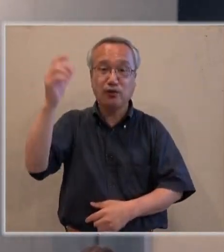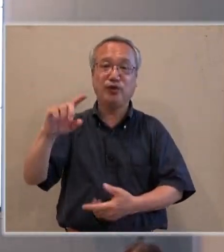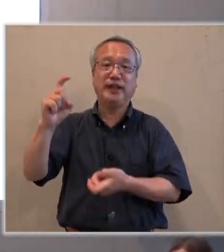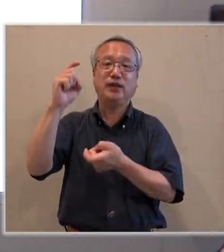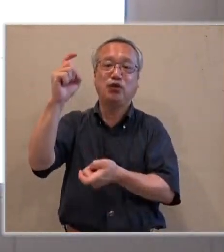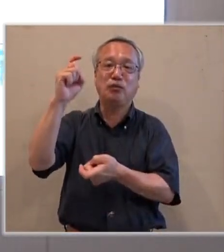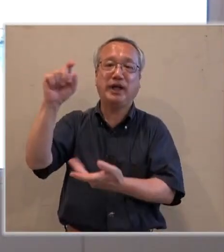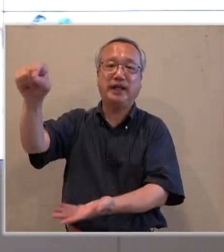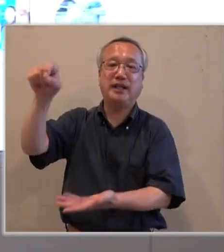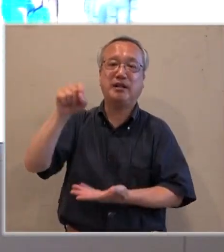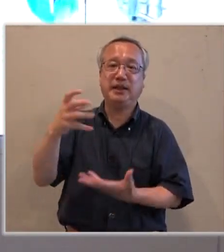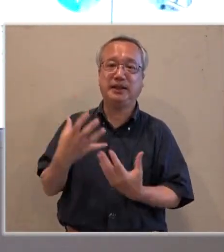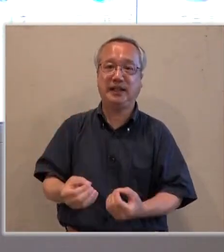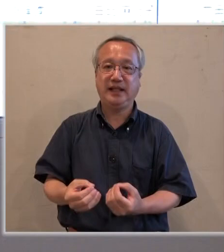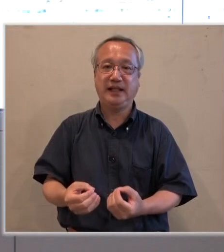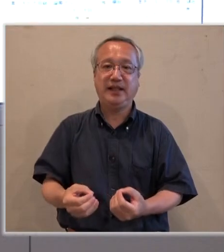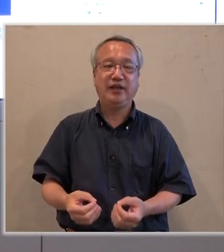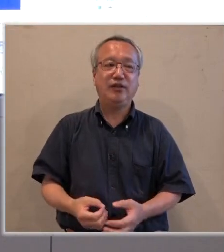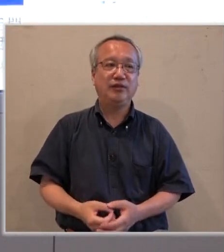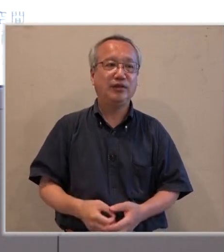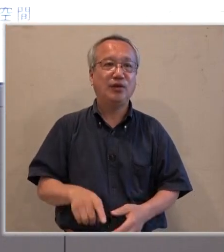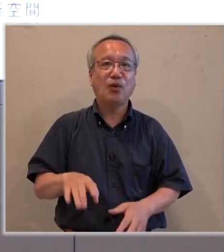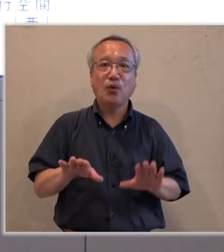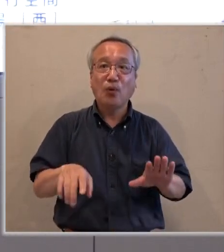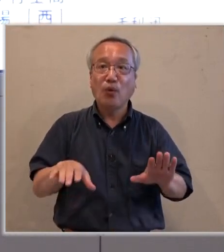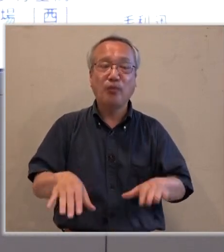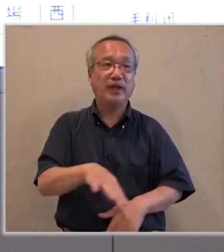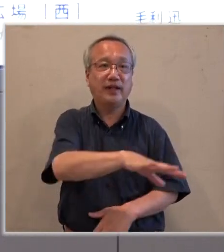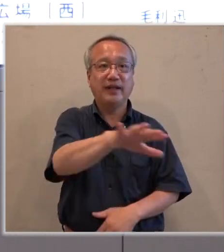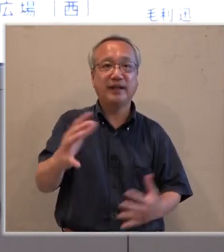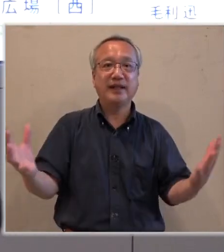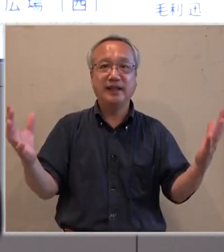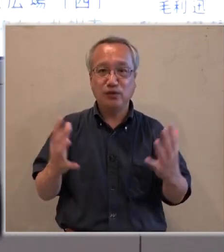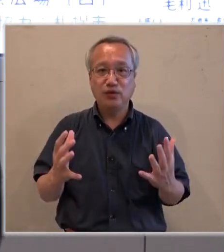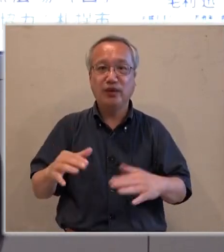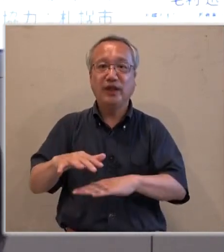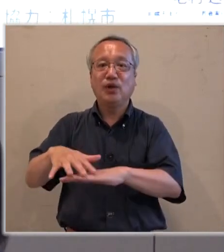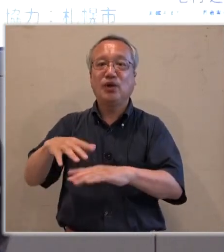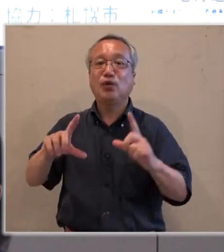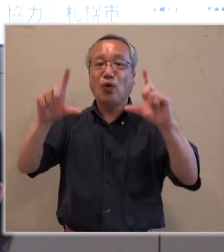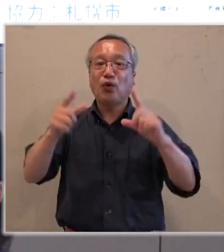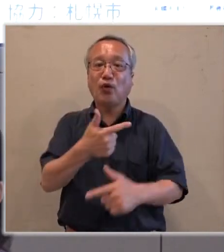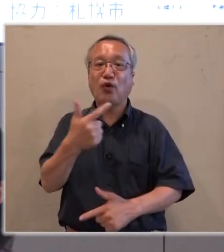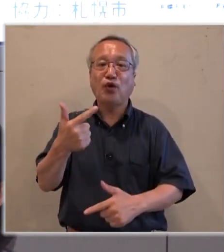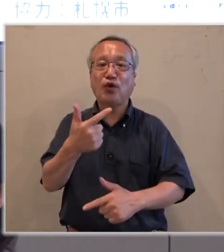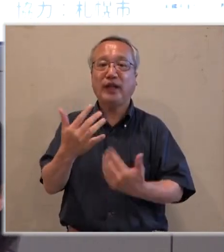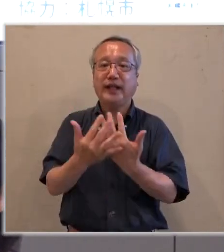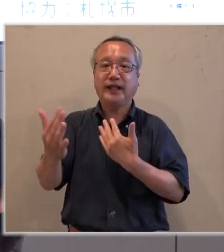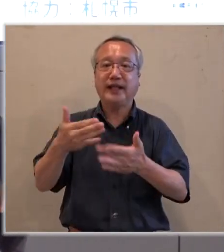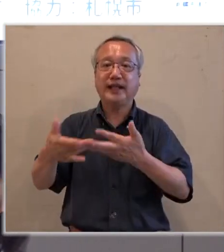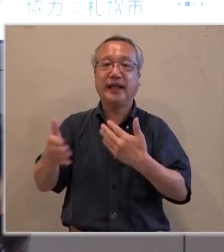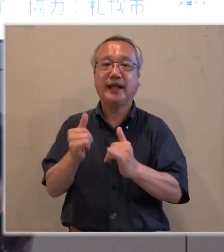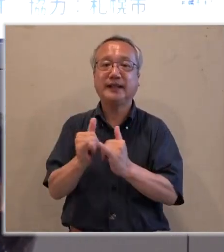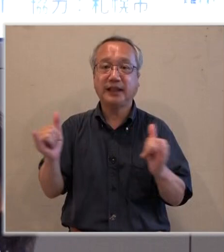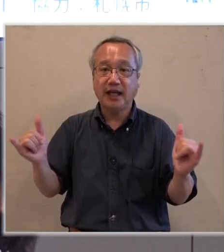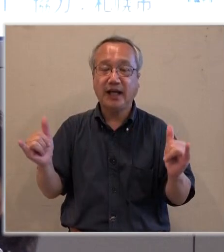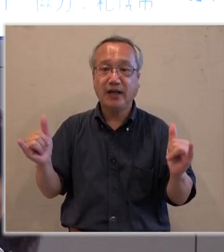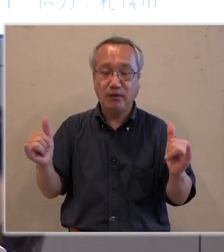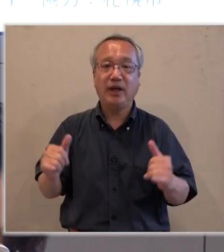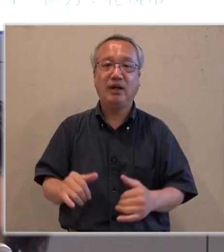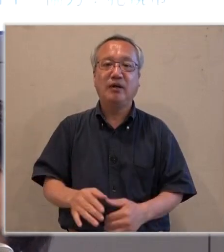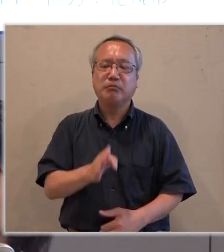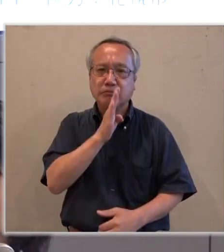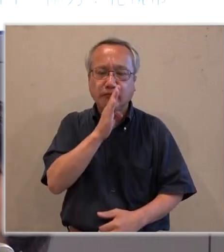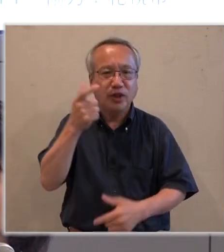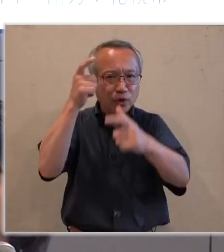で、多くの、ここにいる、東京大会体験者たちはまさしく夢を